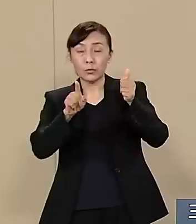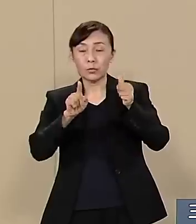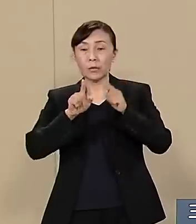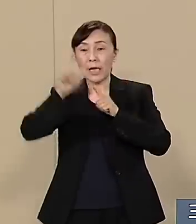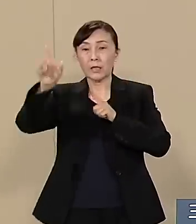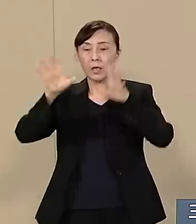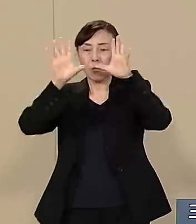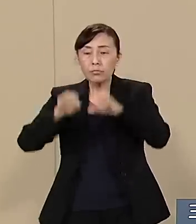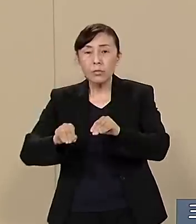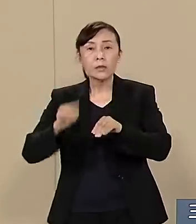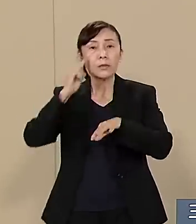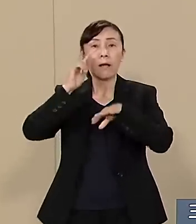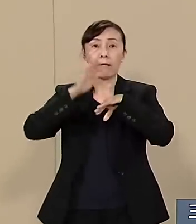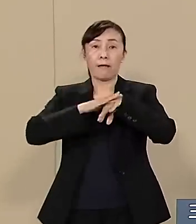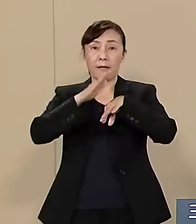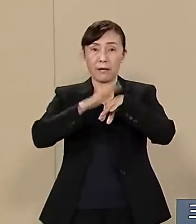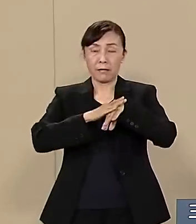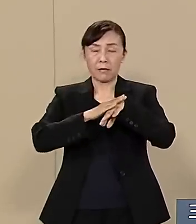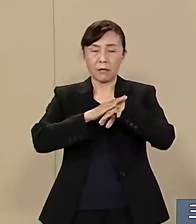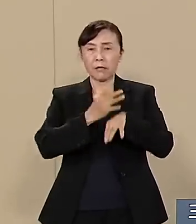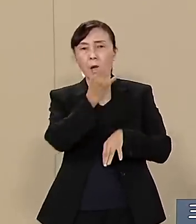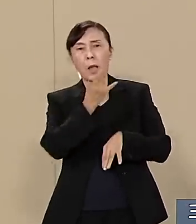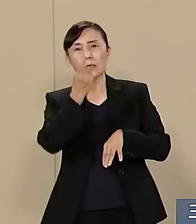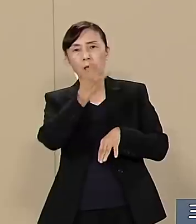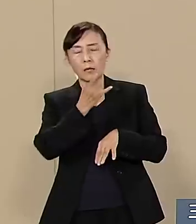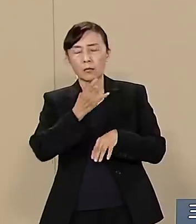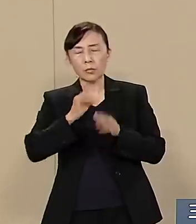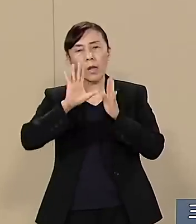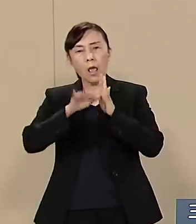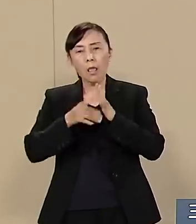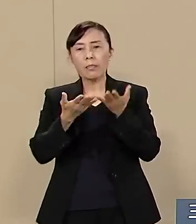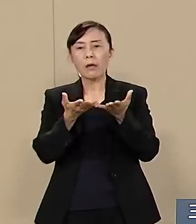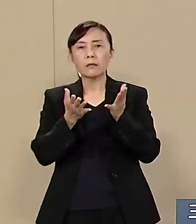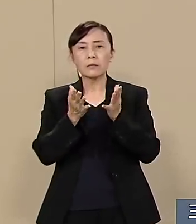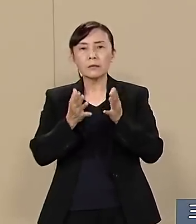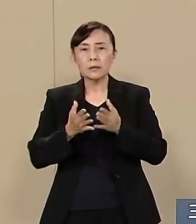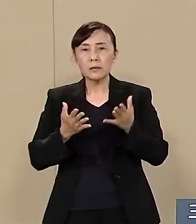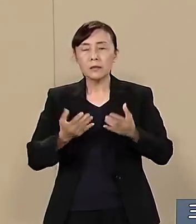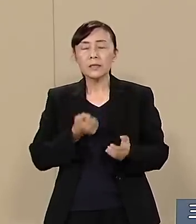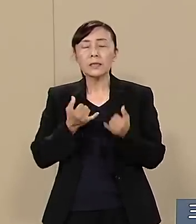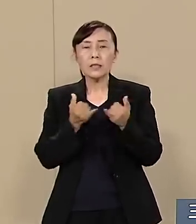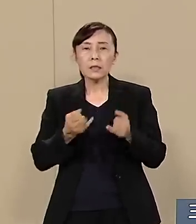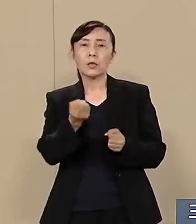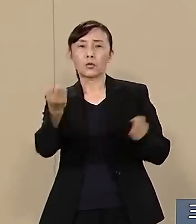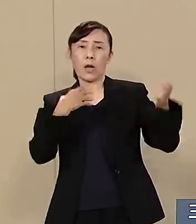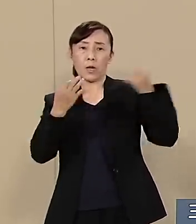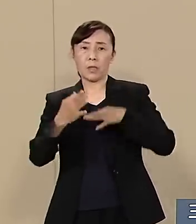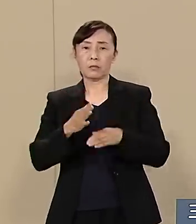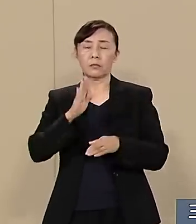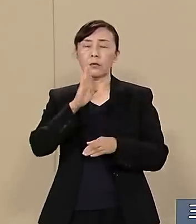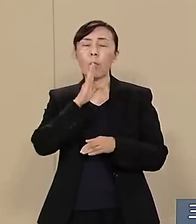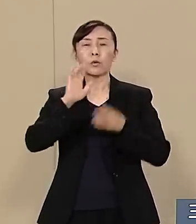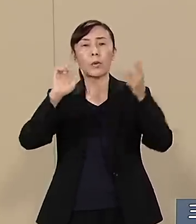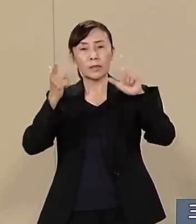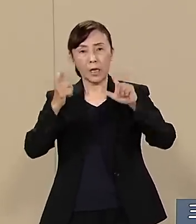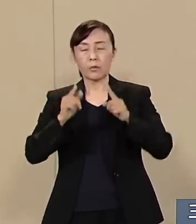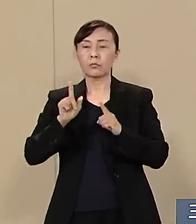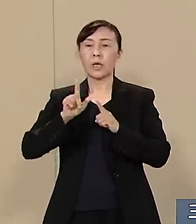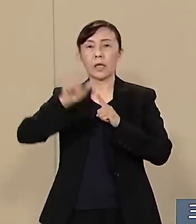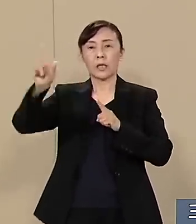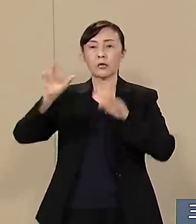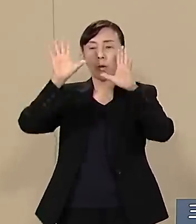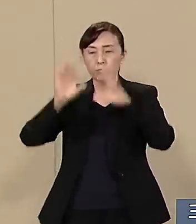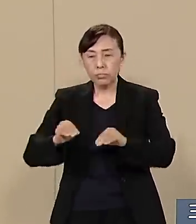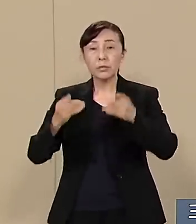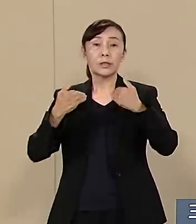nhk をぶっ壊しという教えに騙されている狂った信者だと言われますしかし違います nhk はブッ壊さ